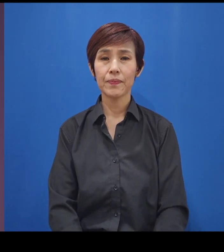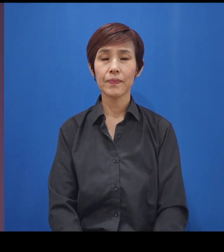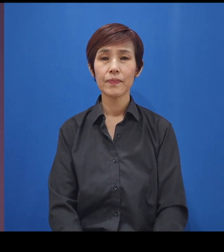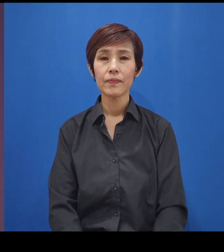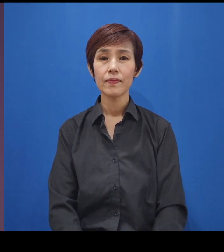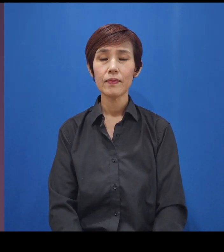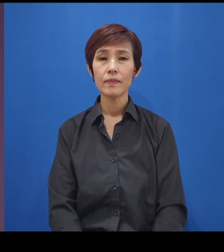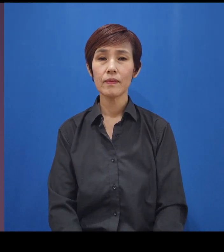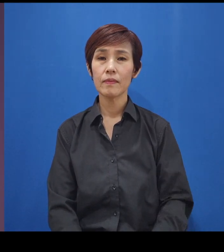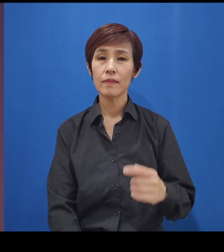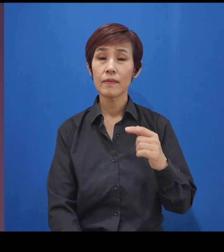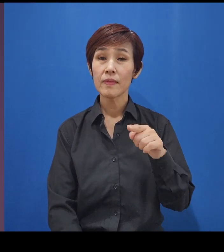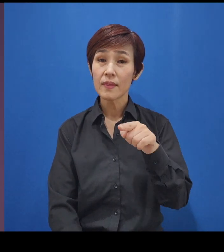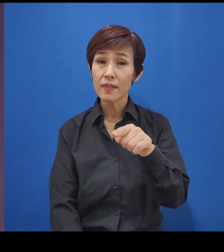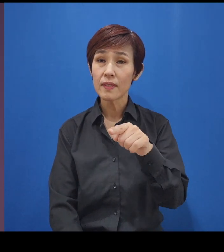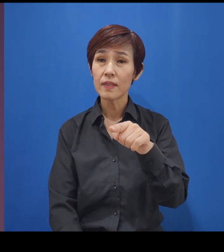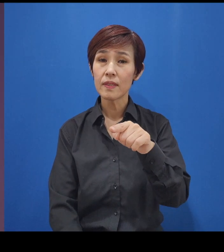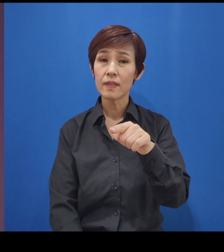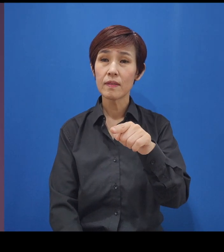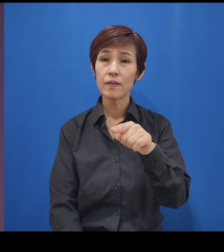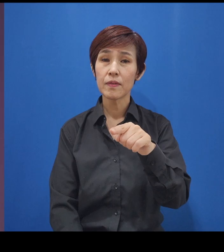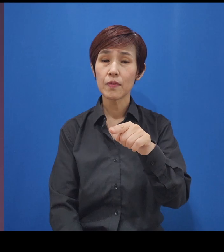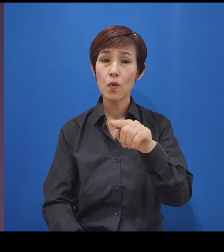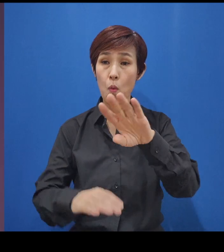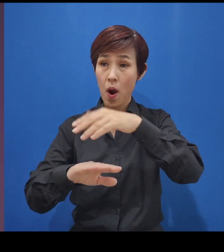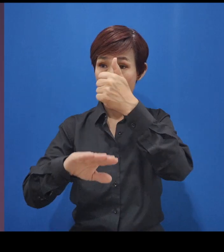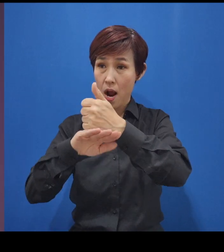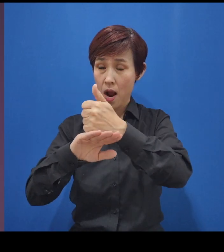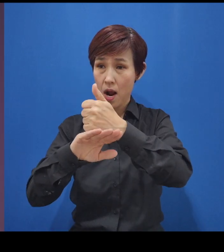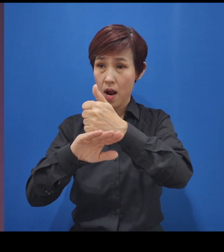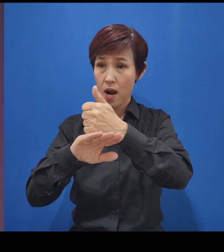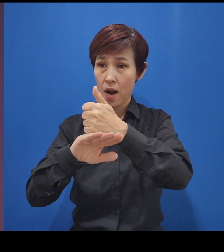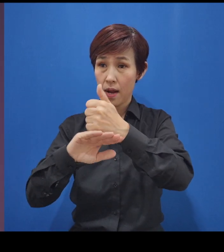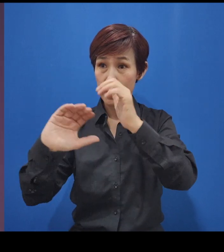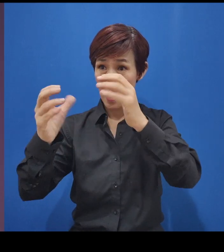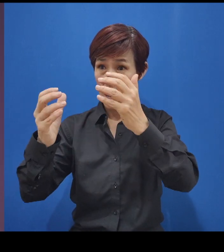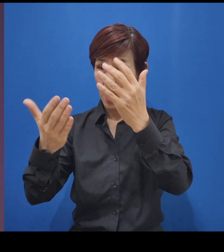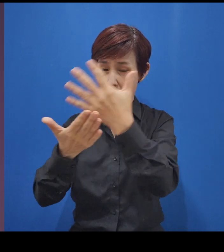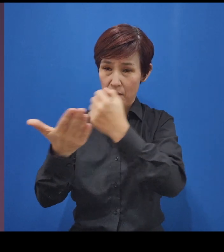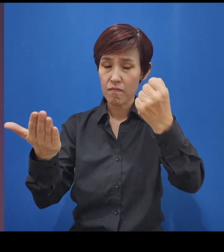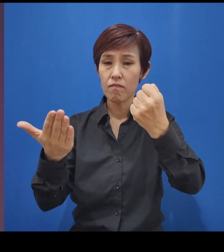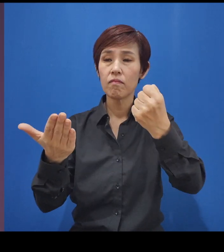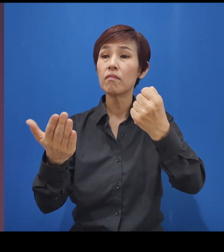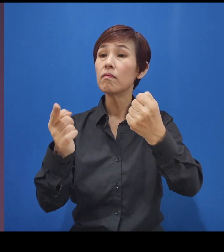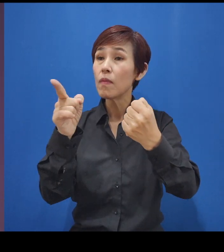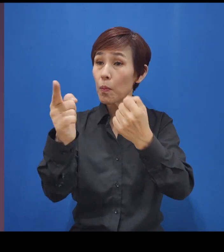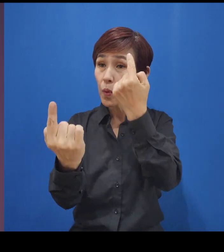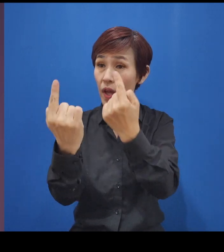근데 떼어서 이웃에게 주는데요, 설명하기를 왕보다